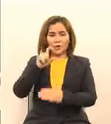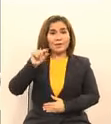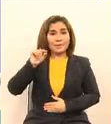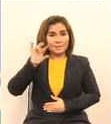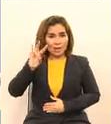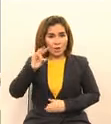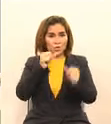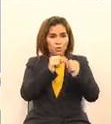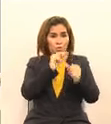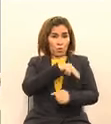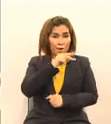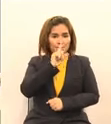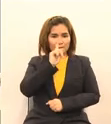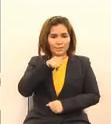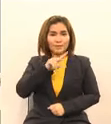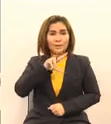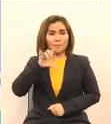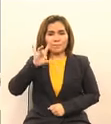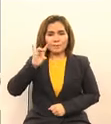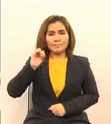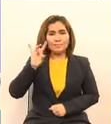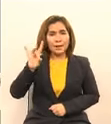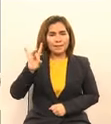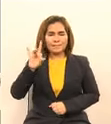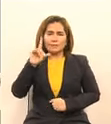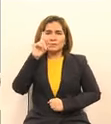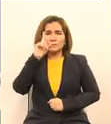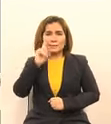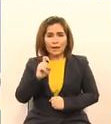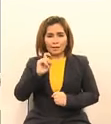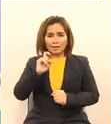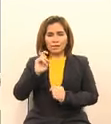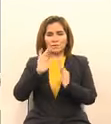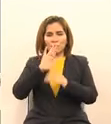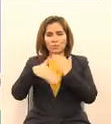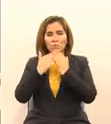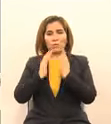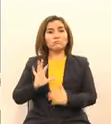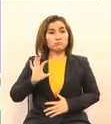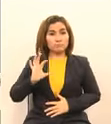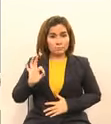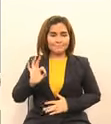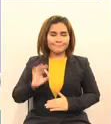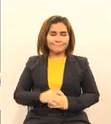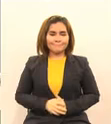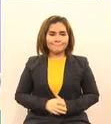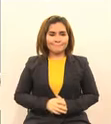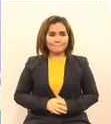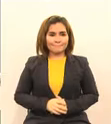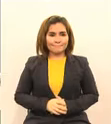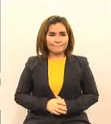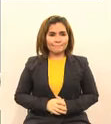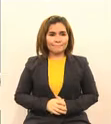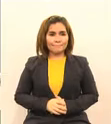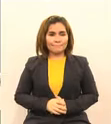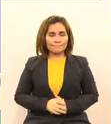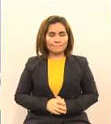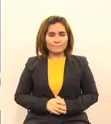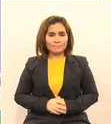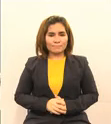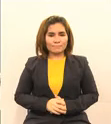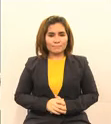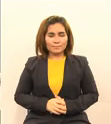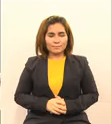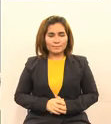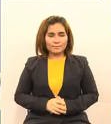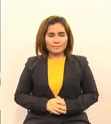งพยาบาล 1,388 รายเสียชีวิตไป9รายนะครับสำหรับในกรณี